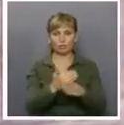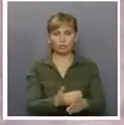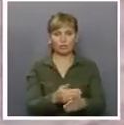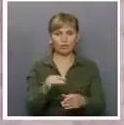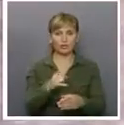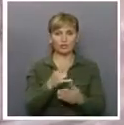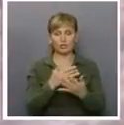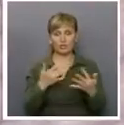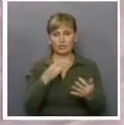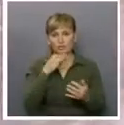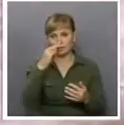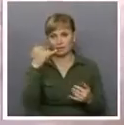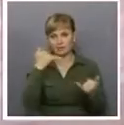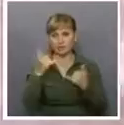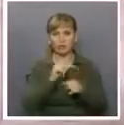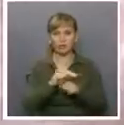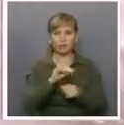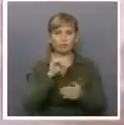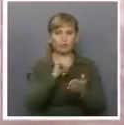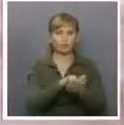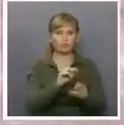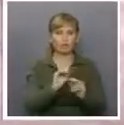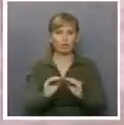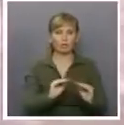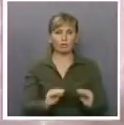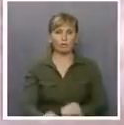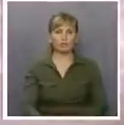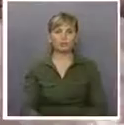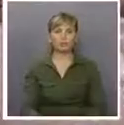скостили защиты в обучении и установки оборудования